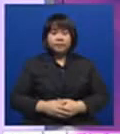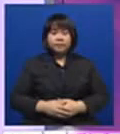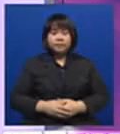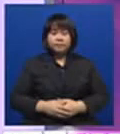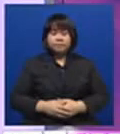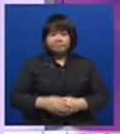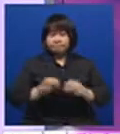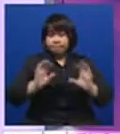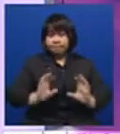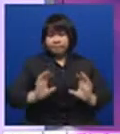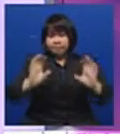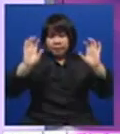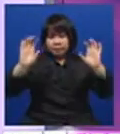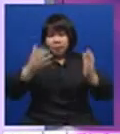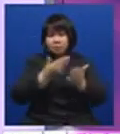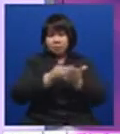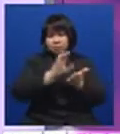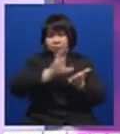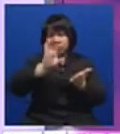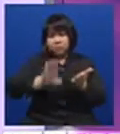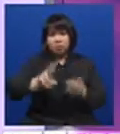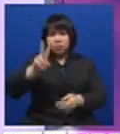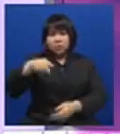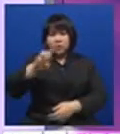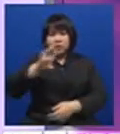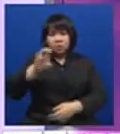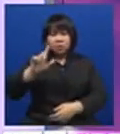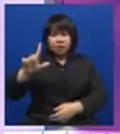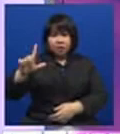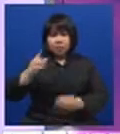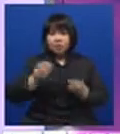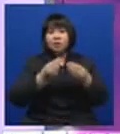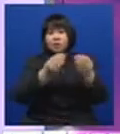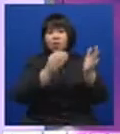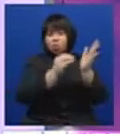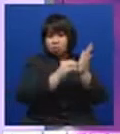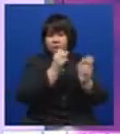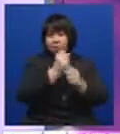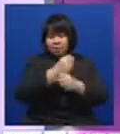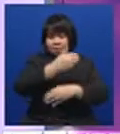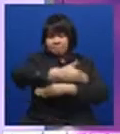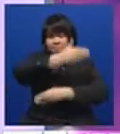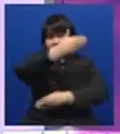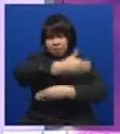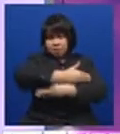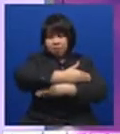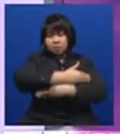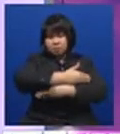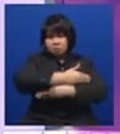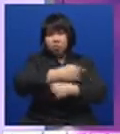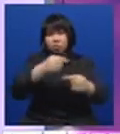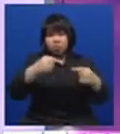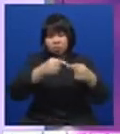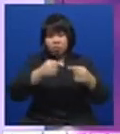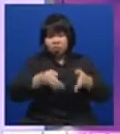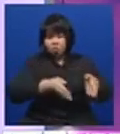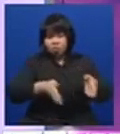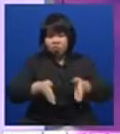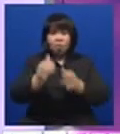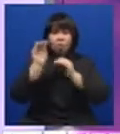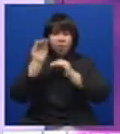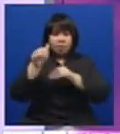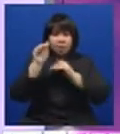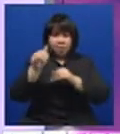รัฐบาลอนุมัติงบประมาณกว่า 2,400 ล้านบาทให้กรุงเทพมหานครสร้างเขื่อนนำร่องที่บริเวณคลองลาดพร้าวค่ะเพื่อเตรียมความพร้